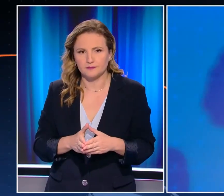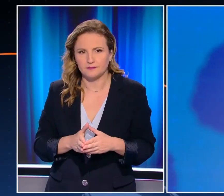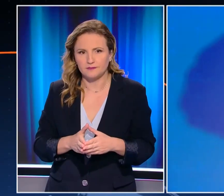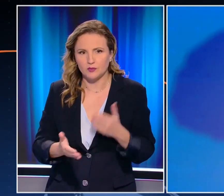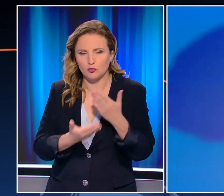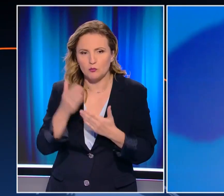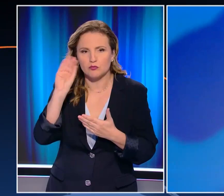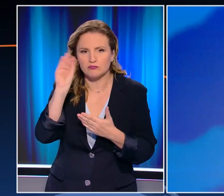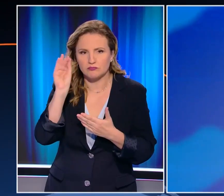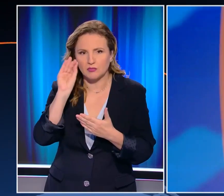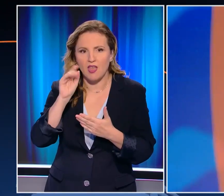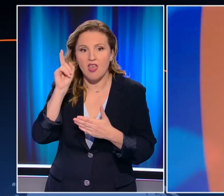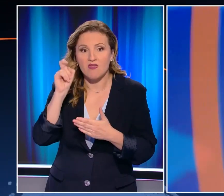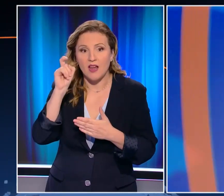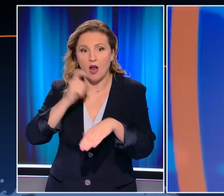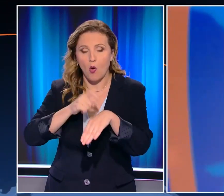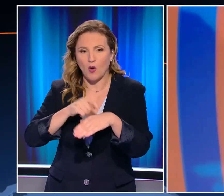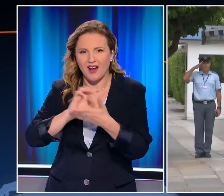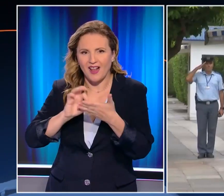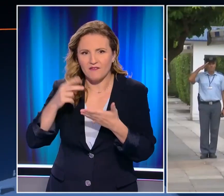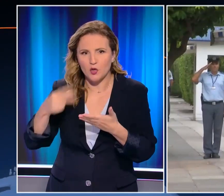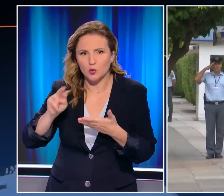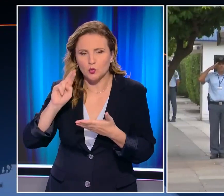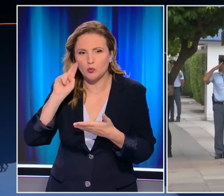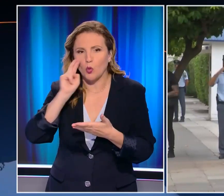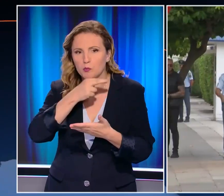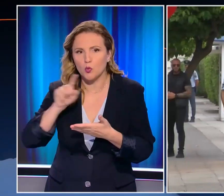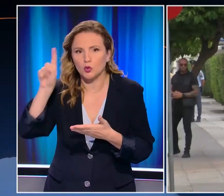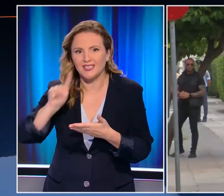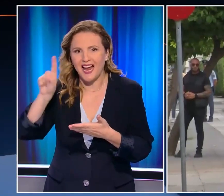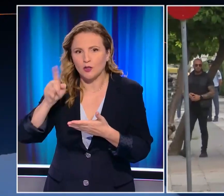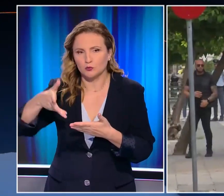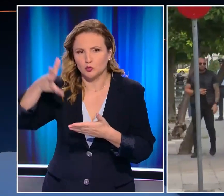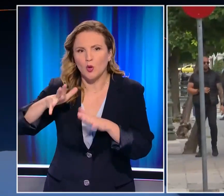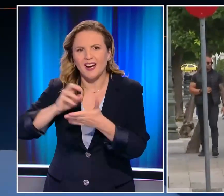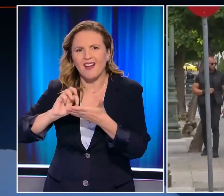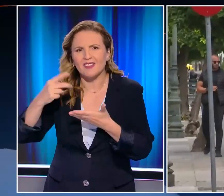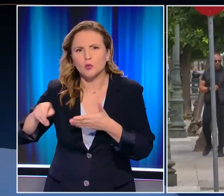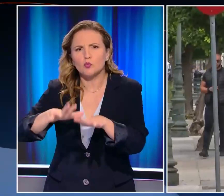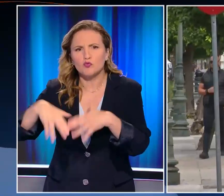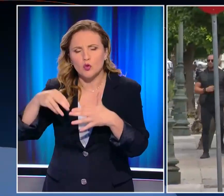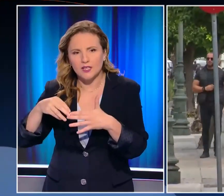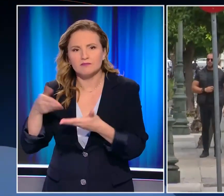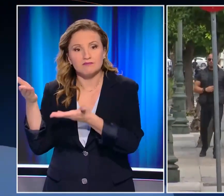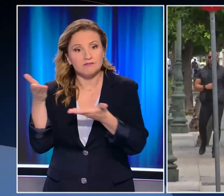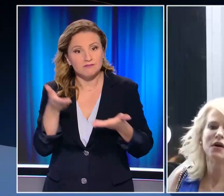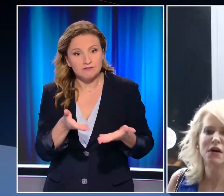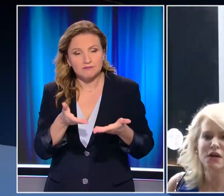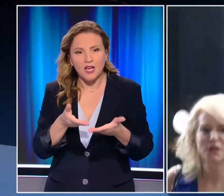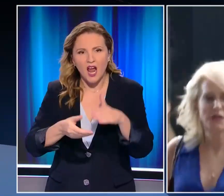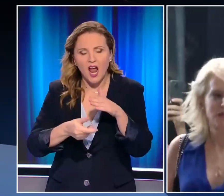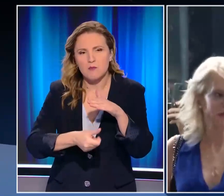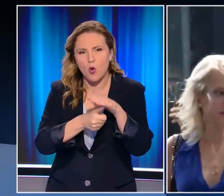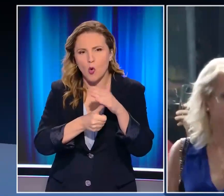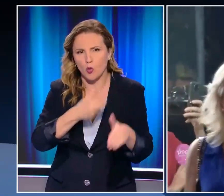Το πρωί της Τετάρτης στις 10 στο γραφείο του στη Βουλή, ο Πρωθυπουργός Κυριάκος Μητσοτάκης θα υποδεχθεί τον αρχηγό της